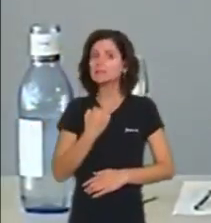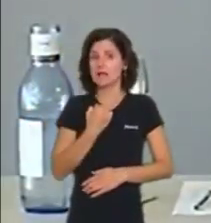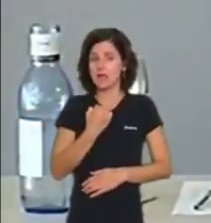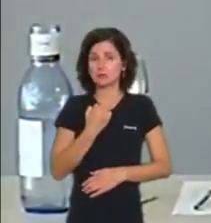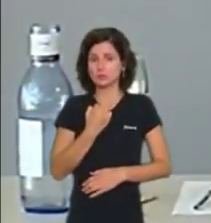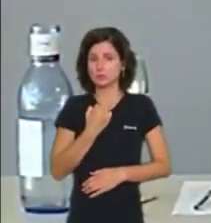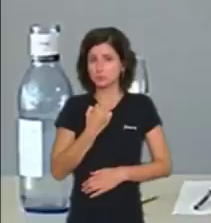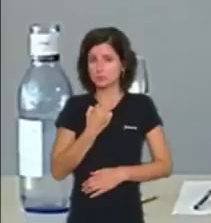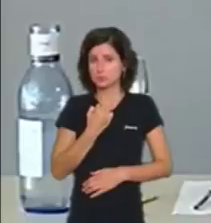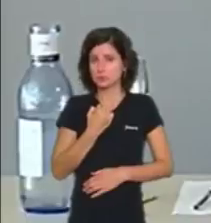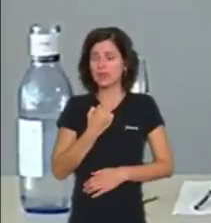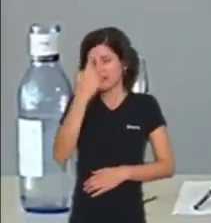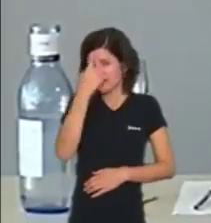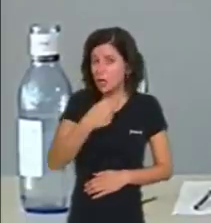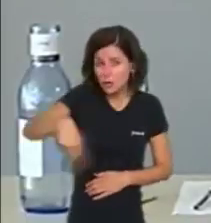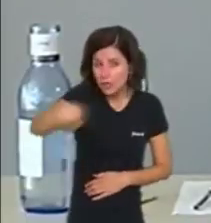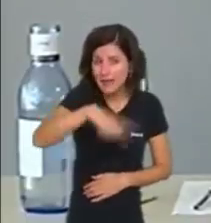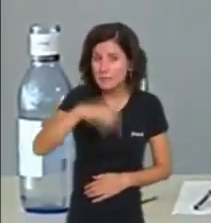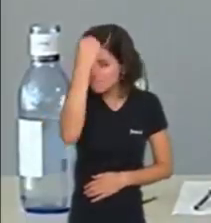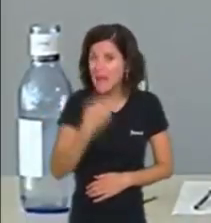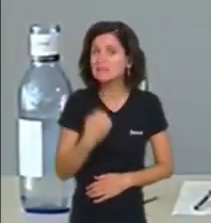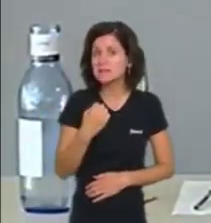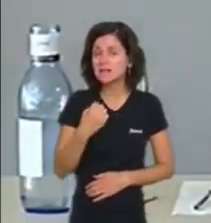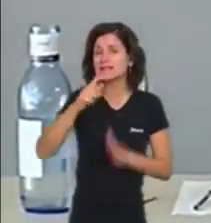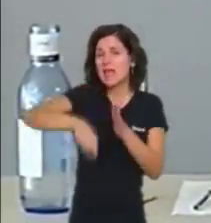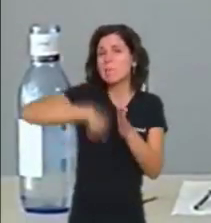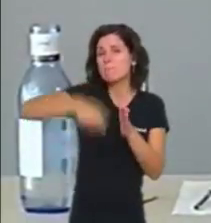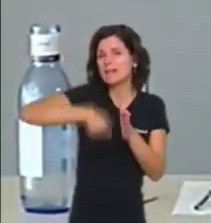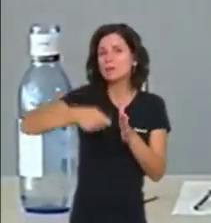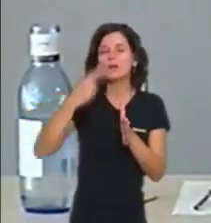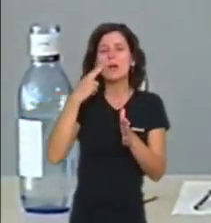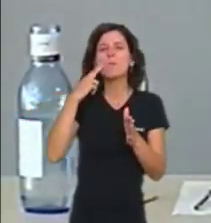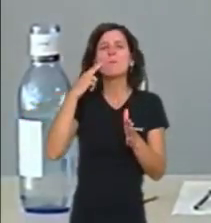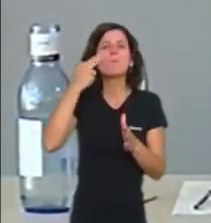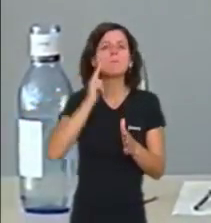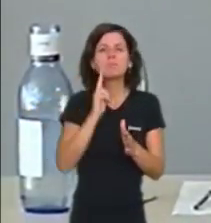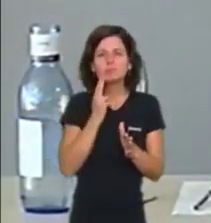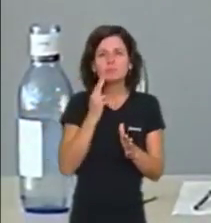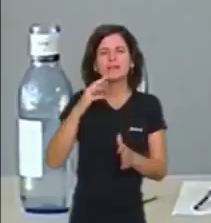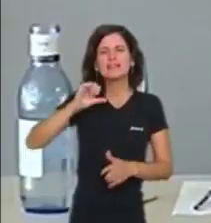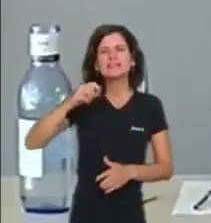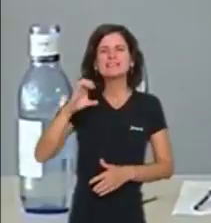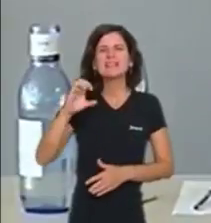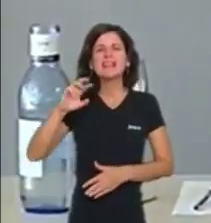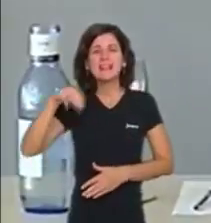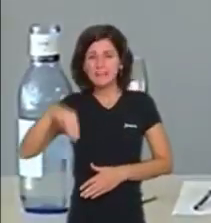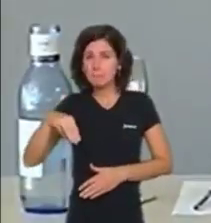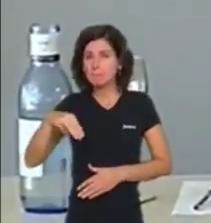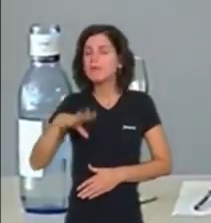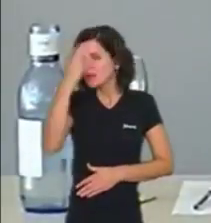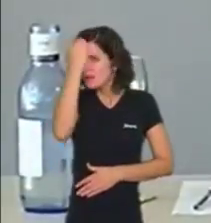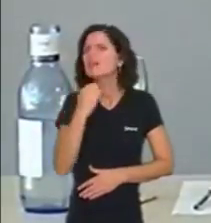enmascarats, i tinc que recordar que les màscares que portaven són de la pel·lícula Scream, on la màscara ixa la porta un assassino en